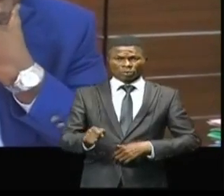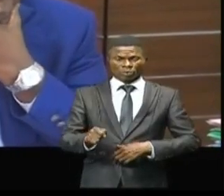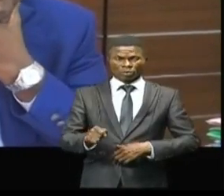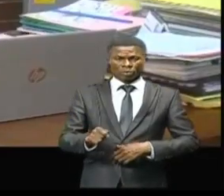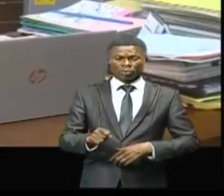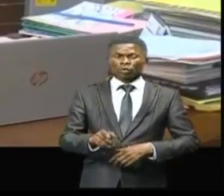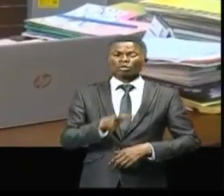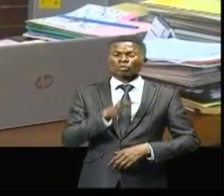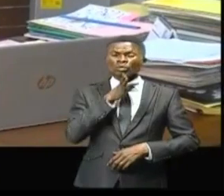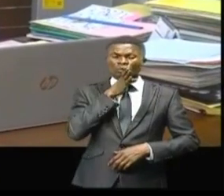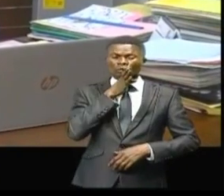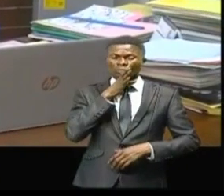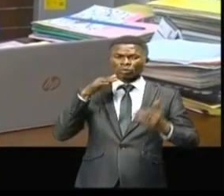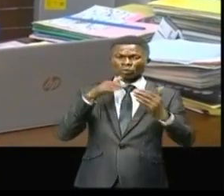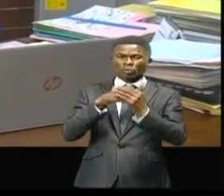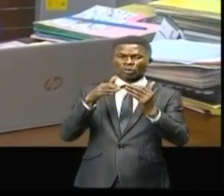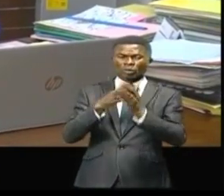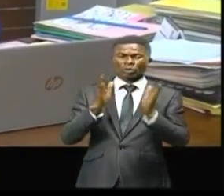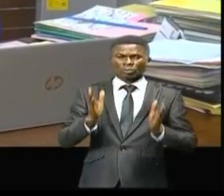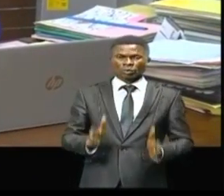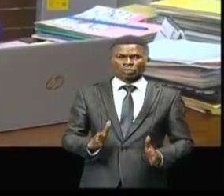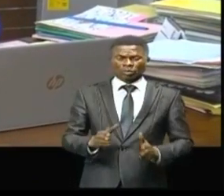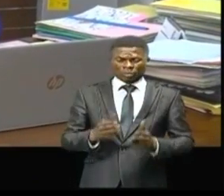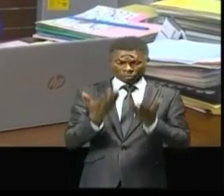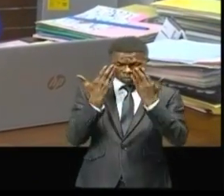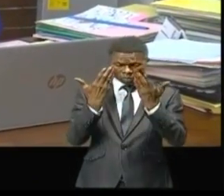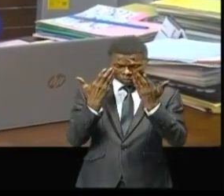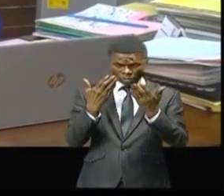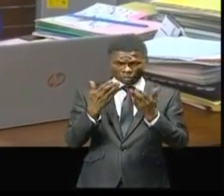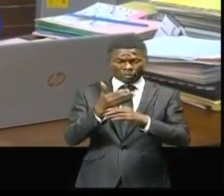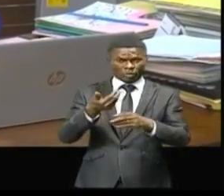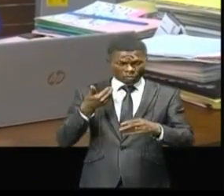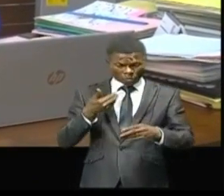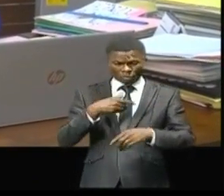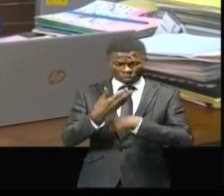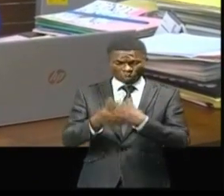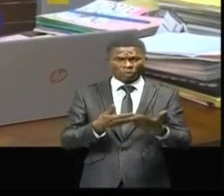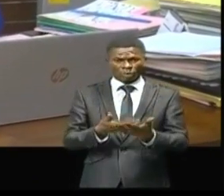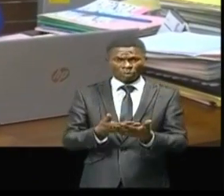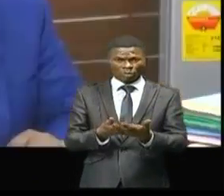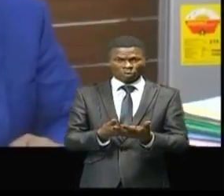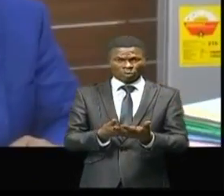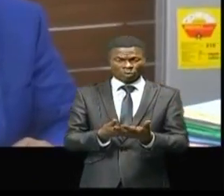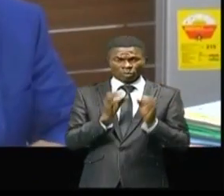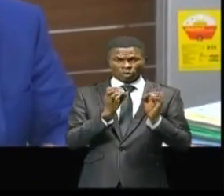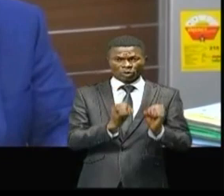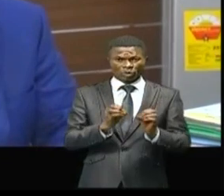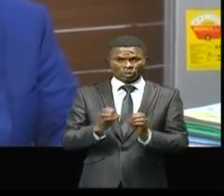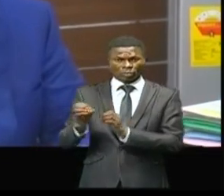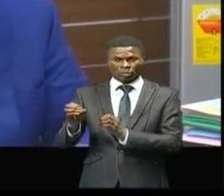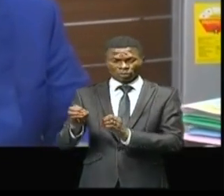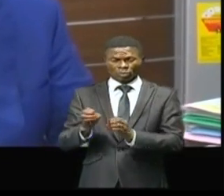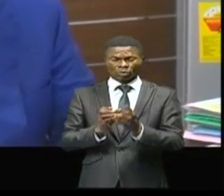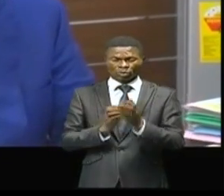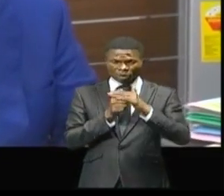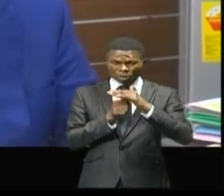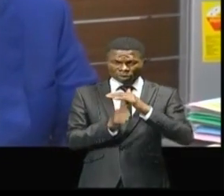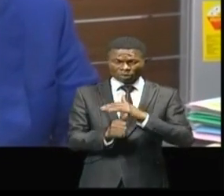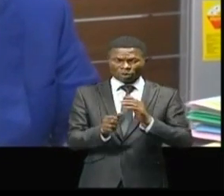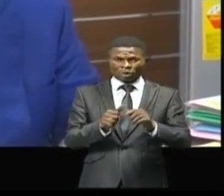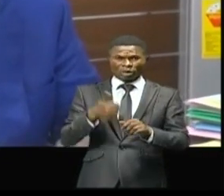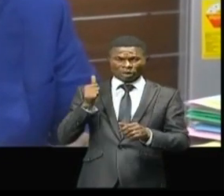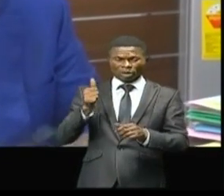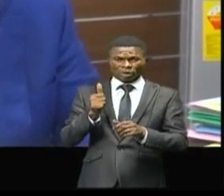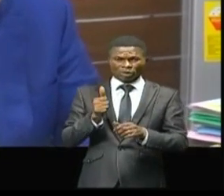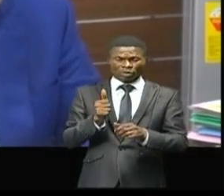résistance contre les agresseurs une étude préalable sera menée et une organisation crédible pour éviter tout